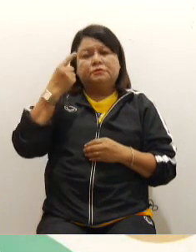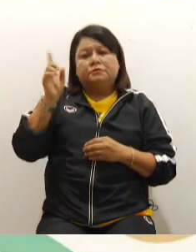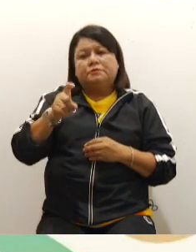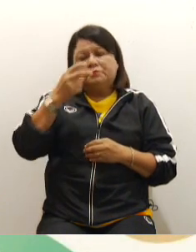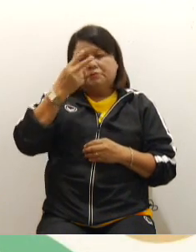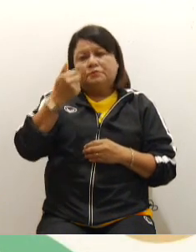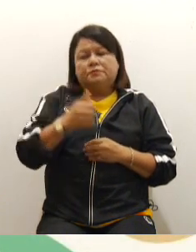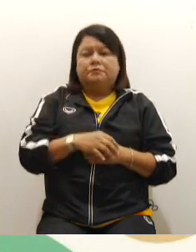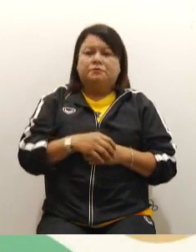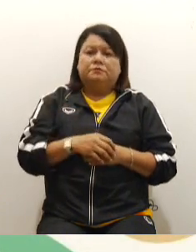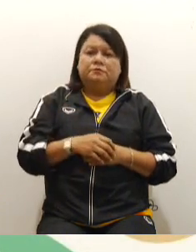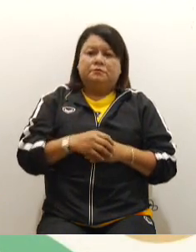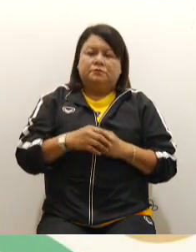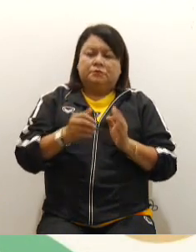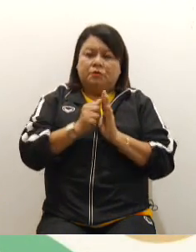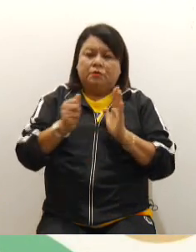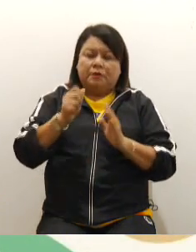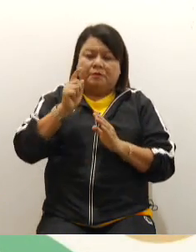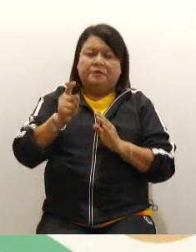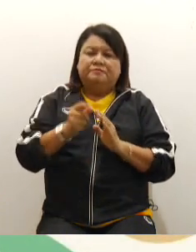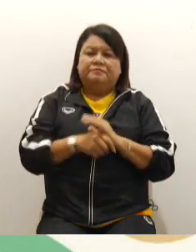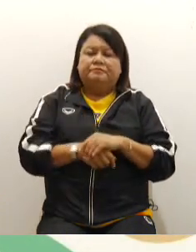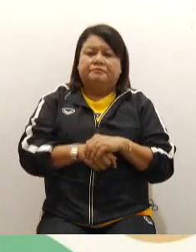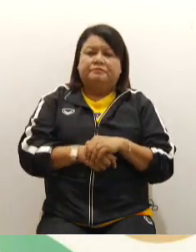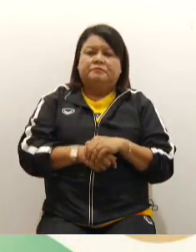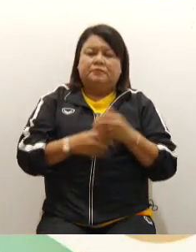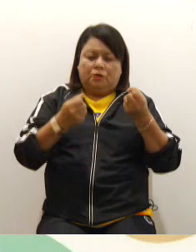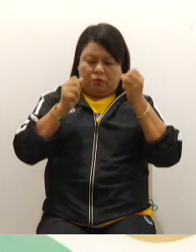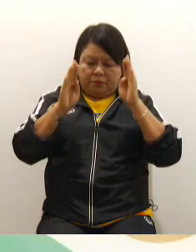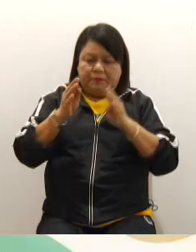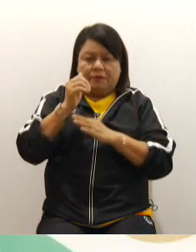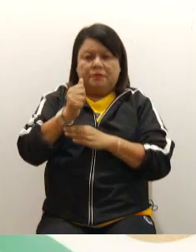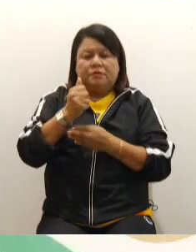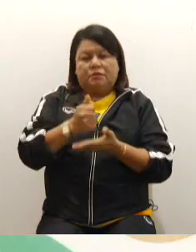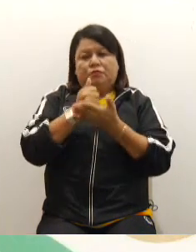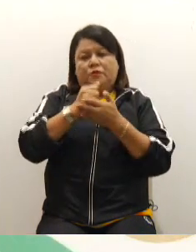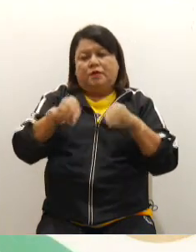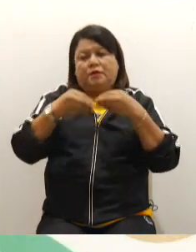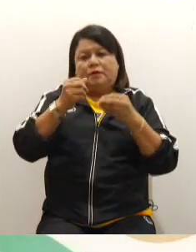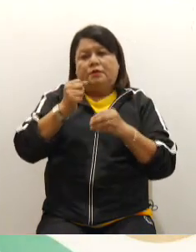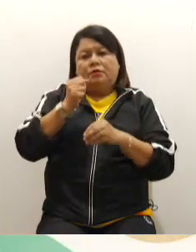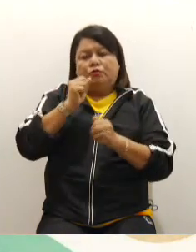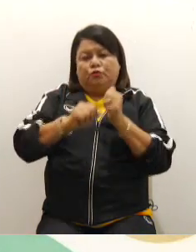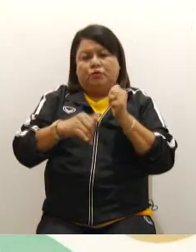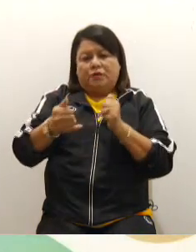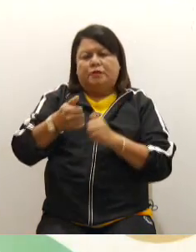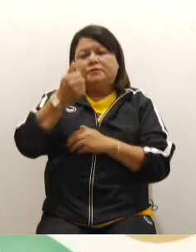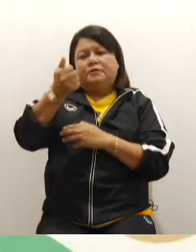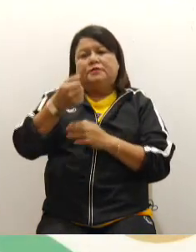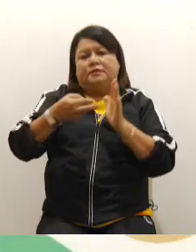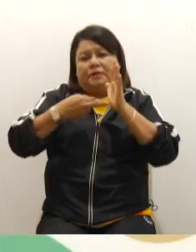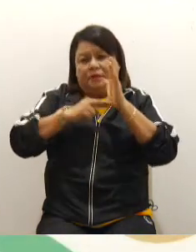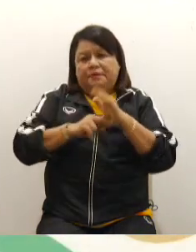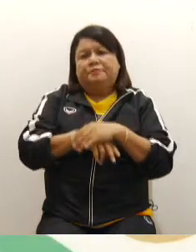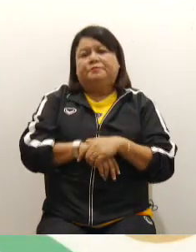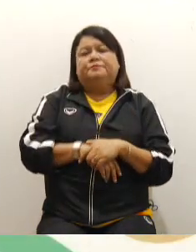ทำยังไงนะคะมันจะออกมาเป็นอัตโนมัติเลยนะคะการออกแบบที่ดีเนี่ยจะช่วยทำให้ทุกอย่างเนี่ยมันดีตั้งแต่ต้นแต่ไม่ได้หมาย